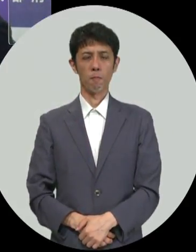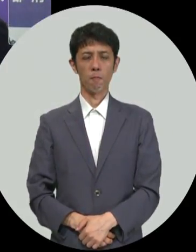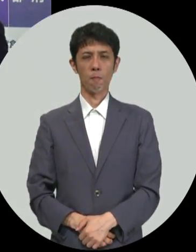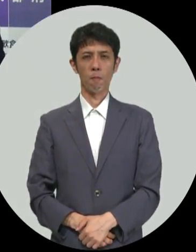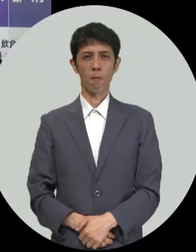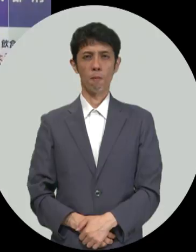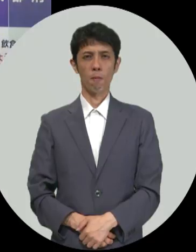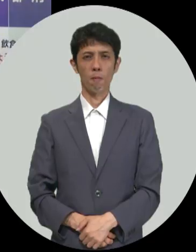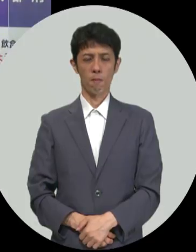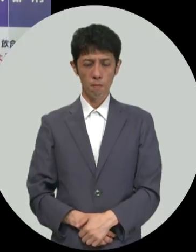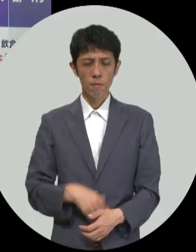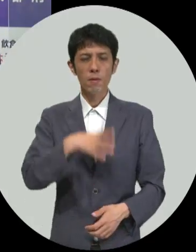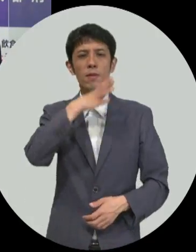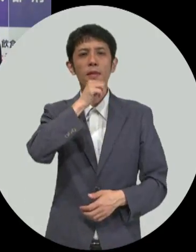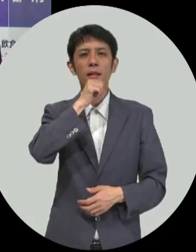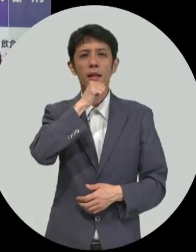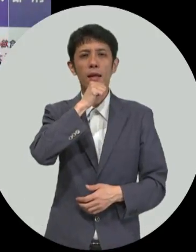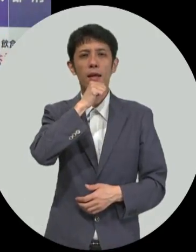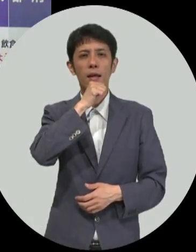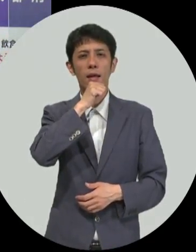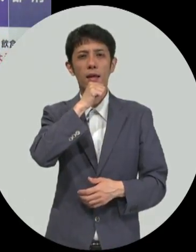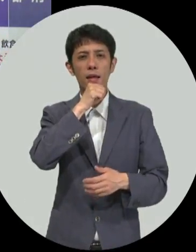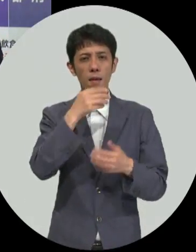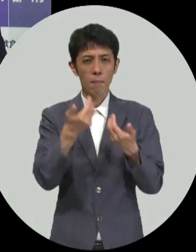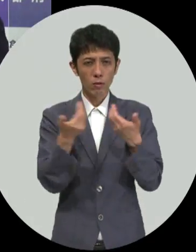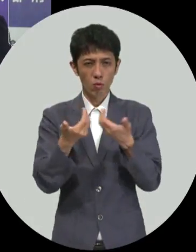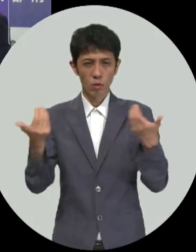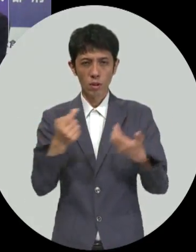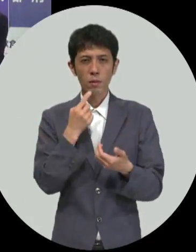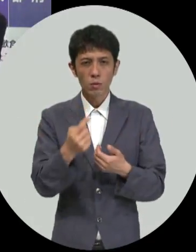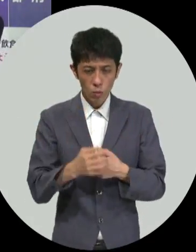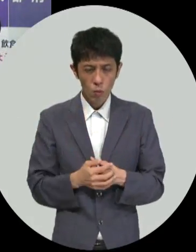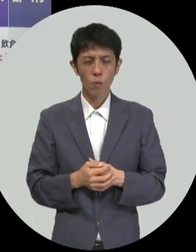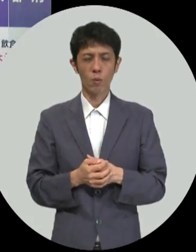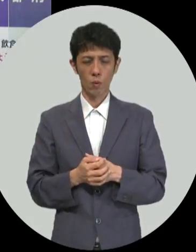それから年代別の感染者数、構成比の方で言いますと、